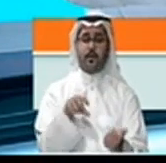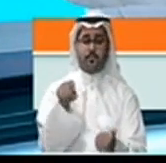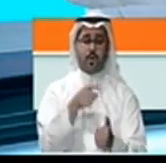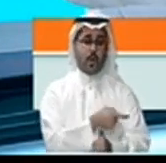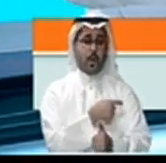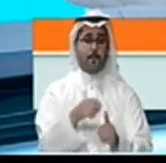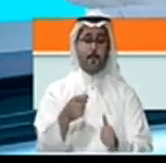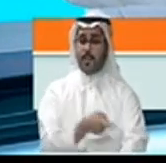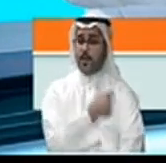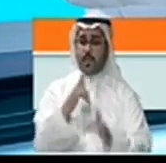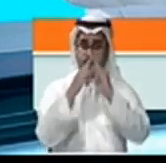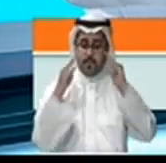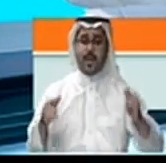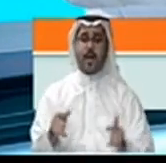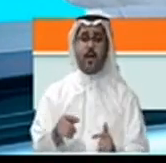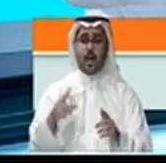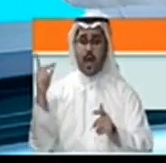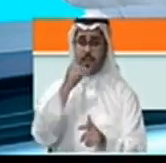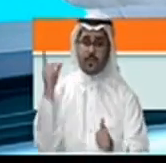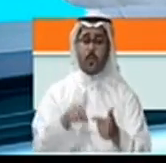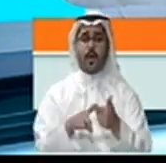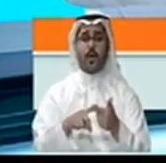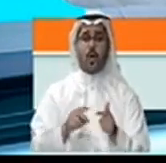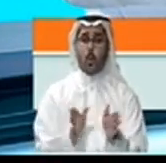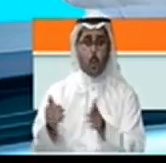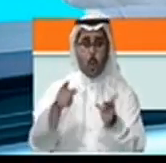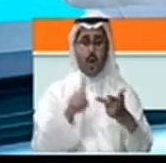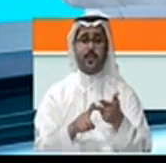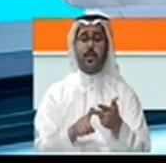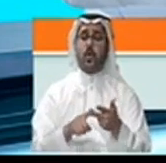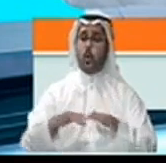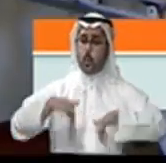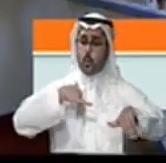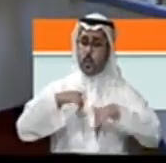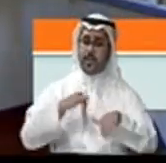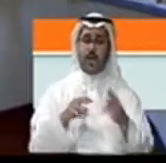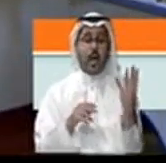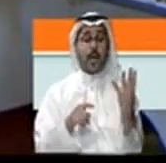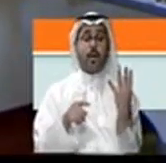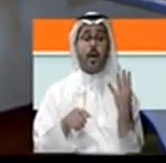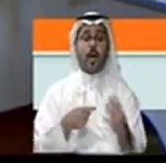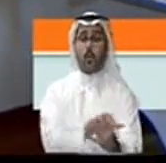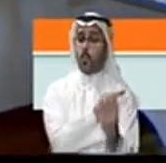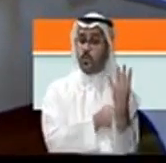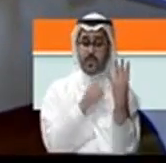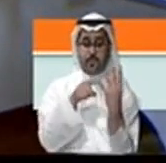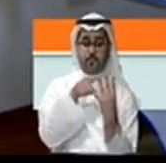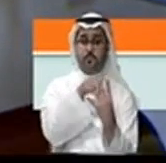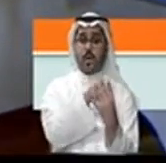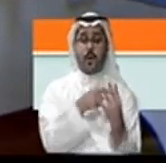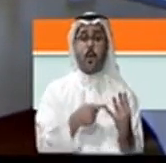ميناء الطوارئ وميناء الوادي وميناء الجسر وميناء الشارع الجديد. وتبلغ سعة المستشفى